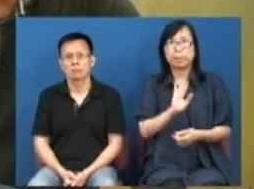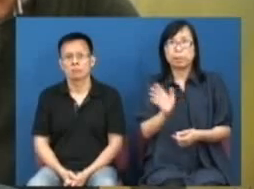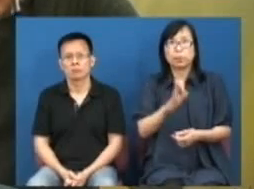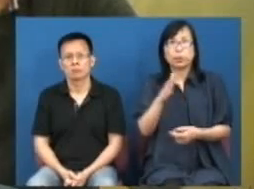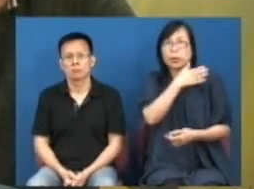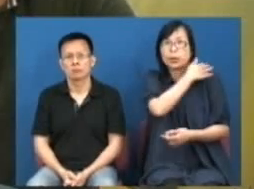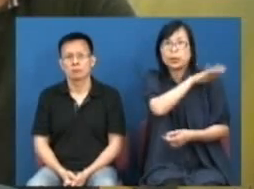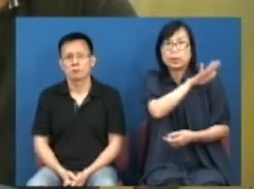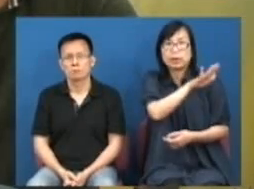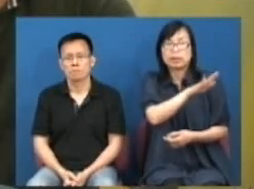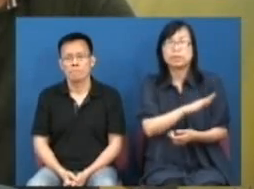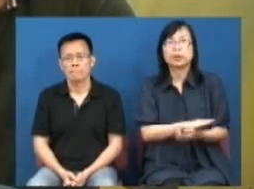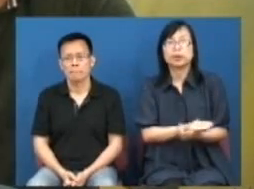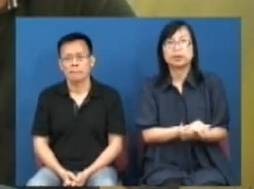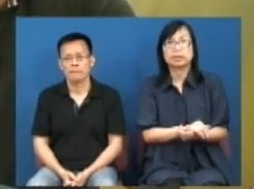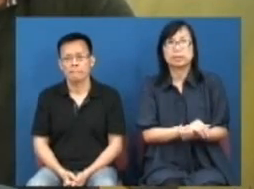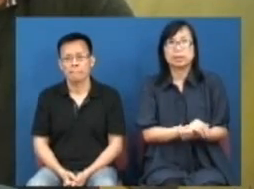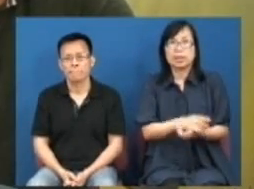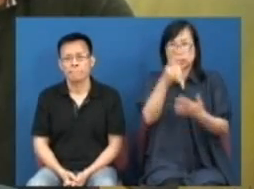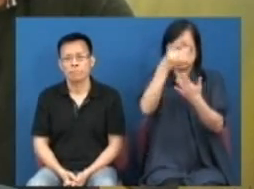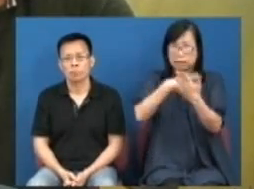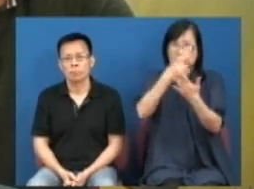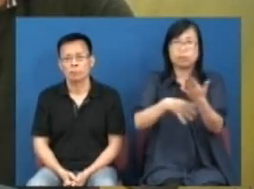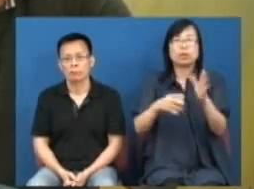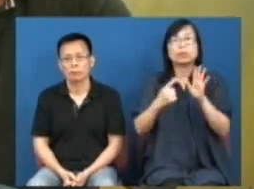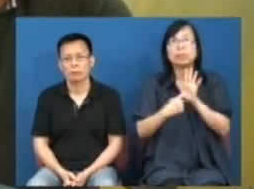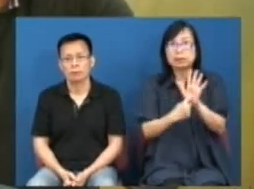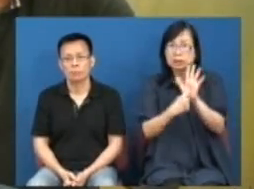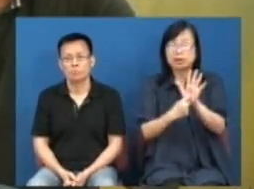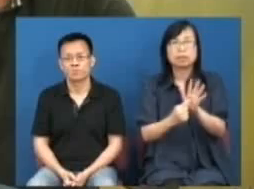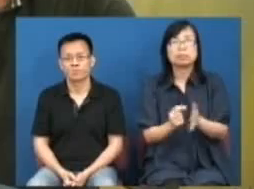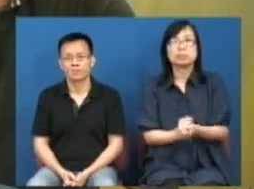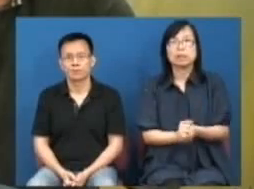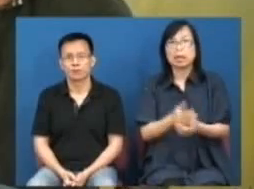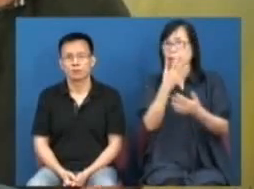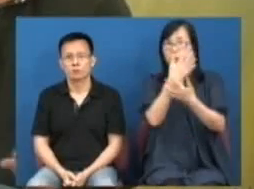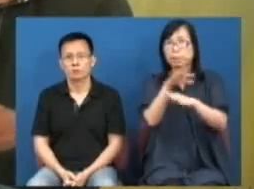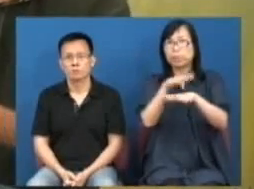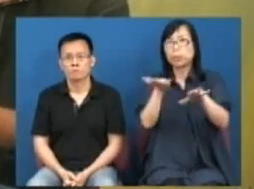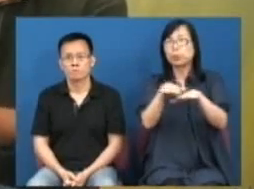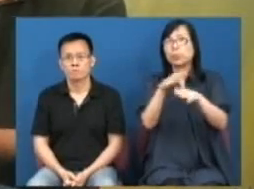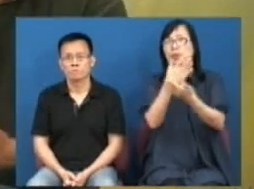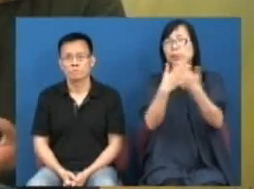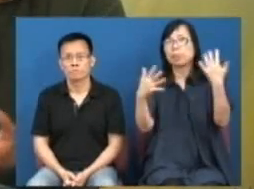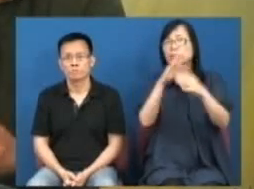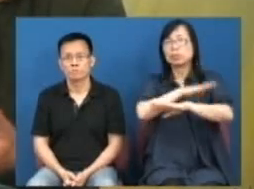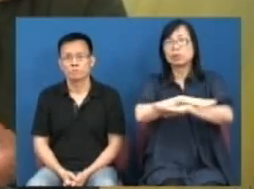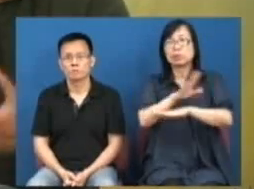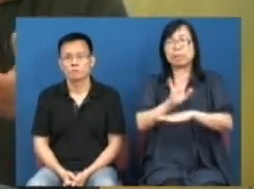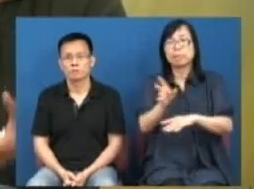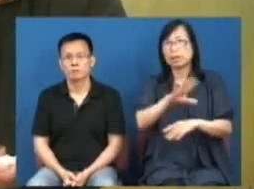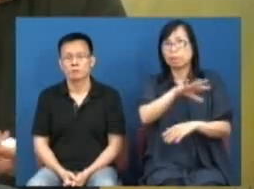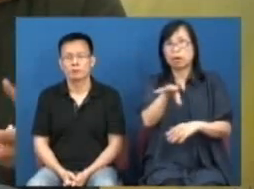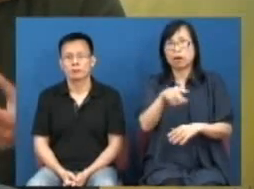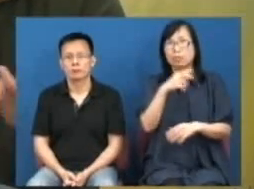去理會呢啲咁樣嘅條例或者指引啦。一般就算係一般網台都係，即係我諗就唔係淨係即係 RTV 又好、